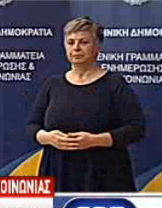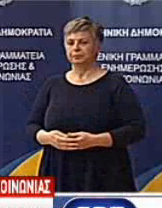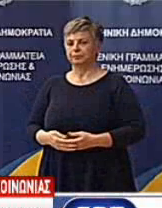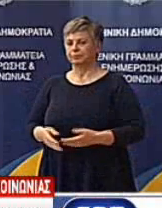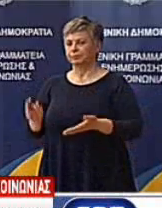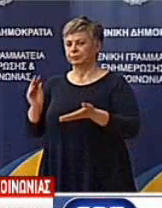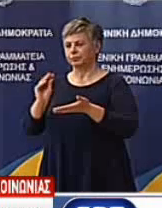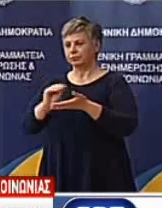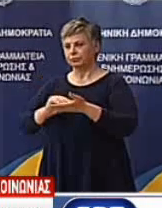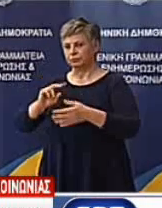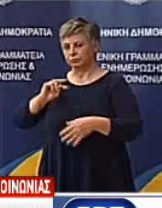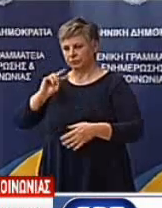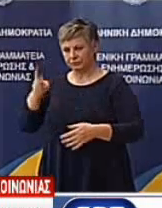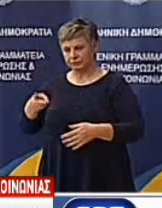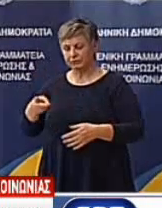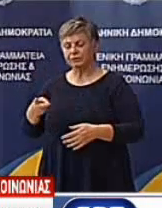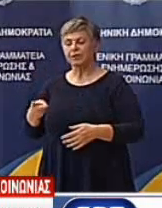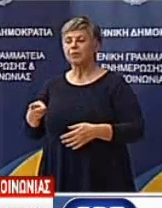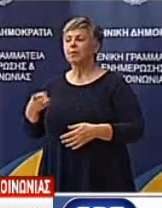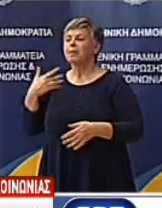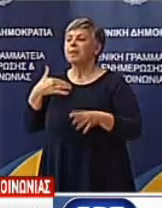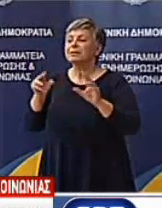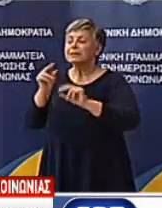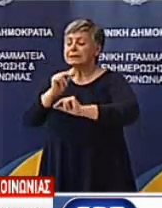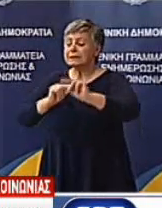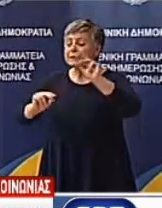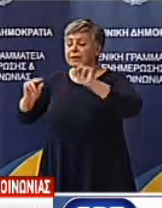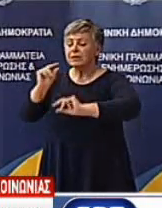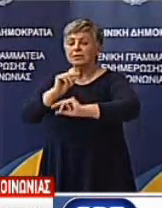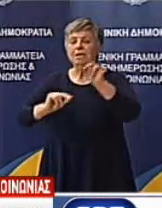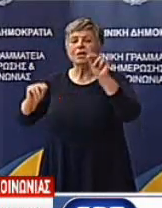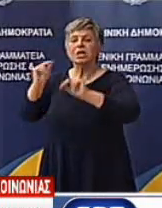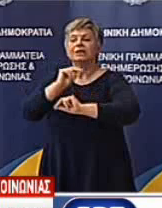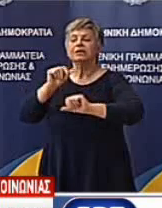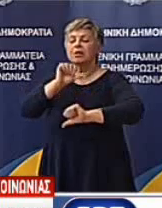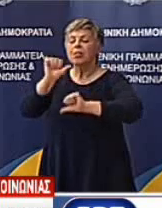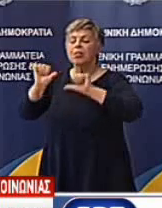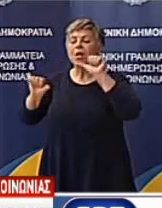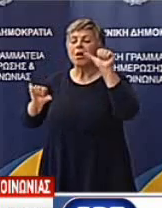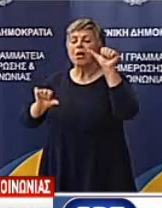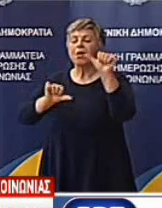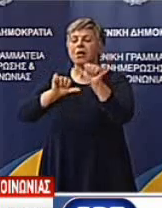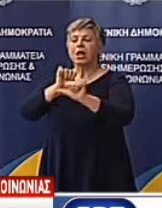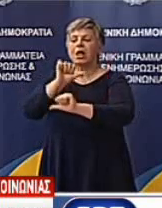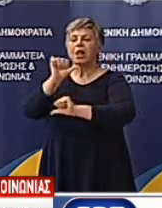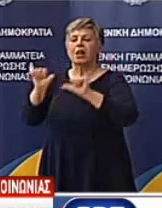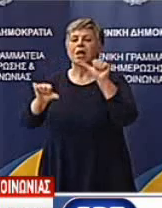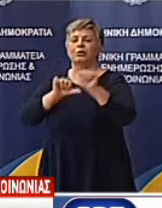Επαναλαμβάνω άλλη μία φορά. Δεν υπάρχει καμία συζήτηση σε επίπεδο αλλαγής κυβερνητικής